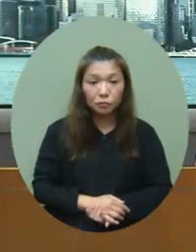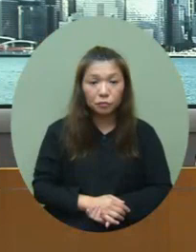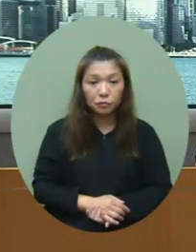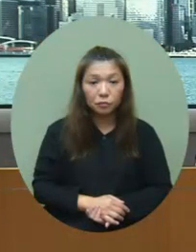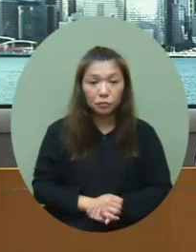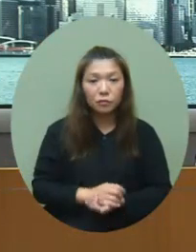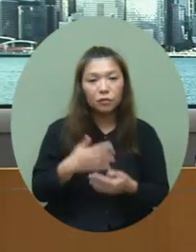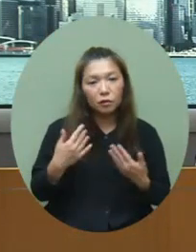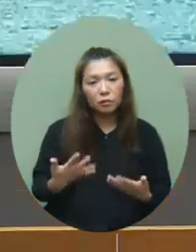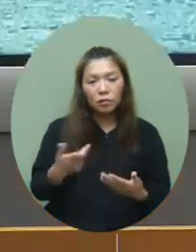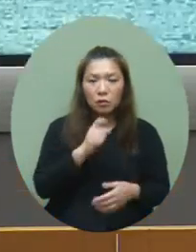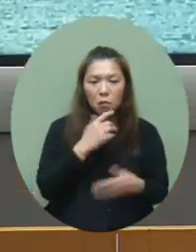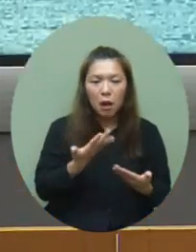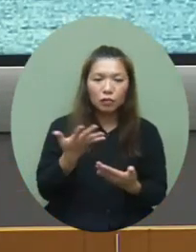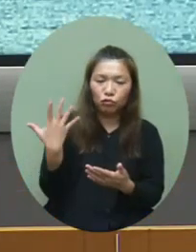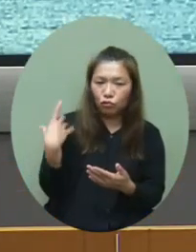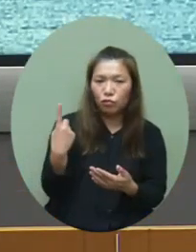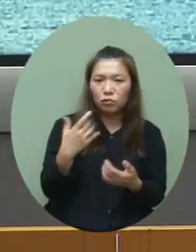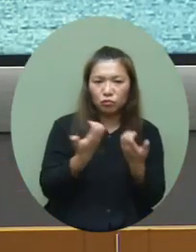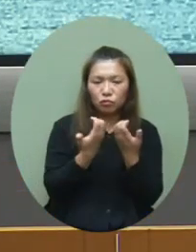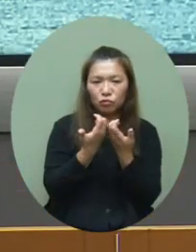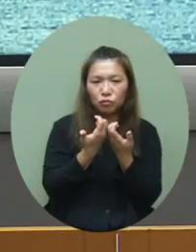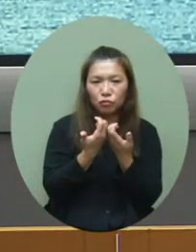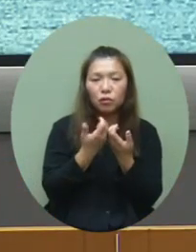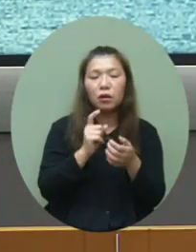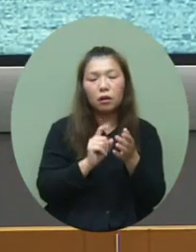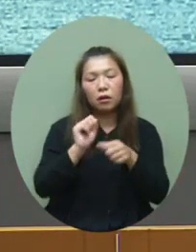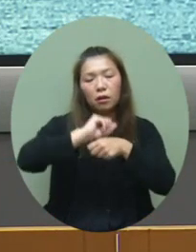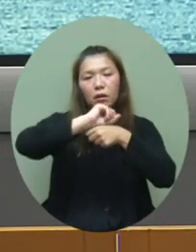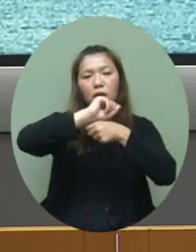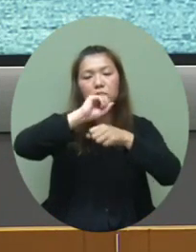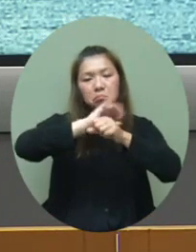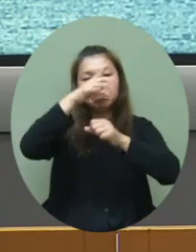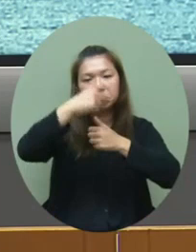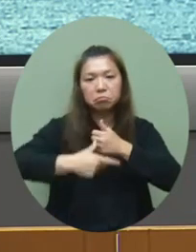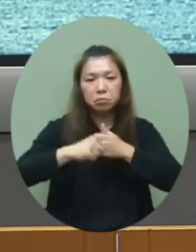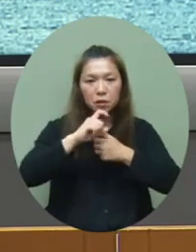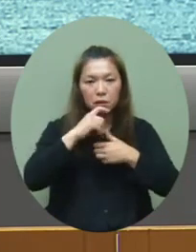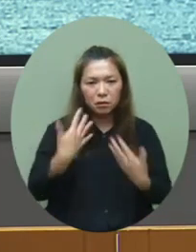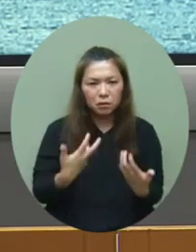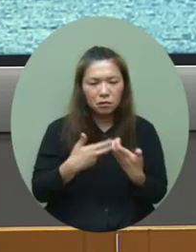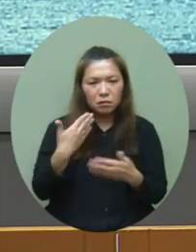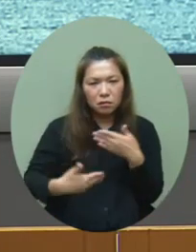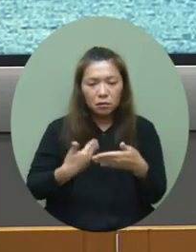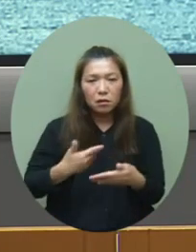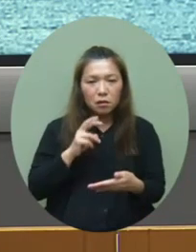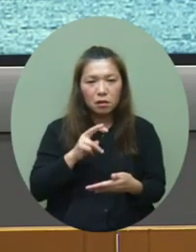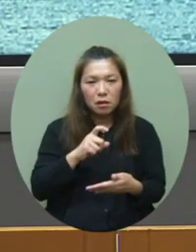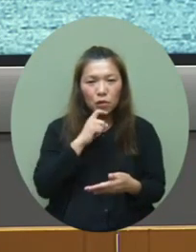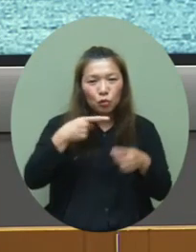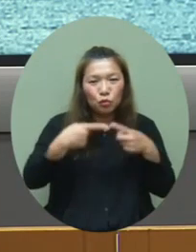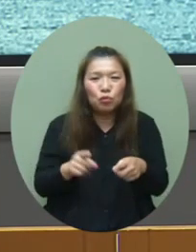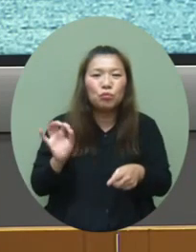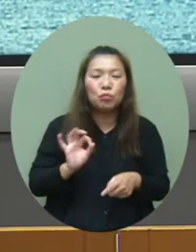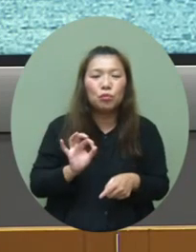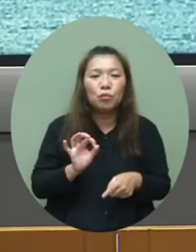諗今日或者琴日你都睇到今日數字，呢兩個數字都係向上升緊。咁我哋見到嗰個向升嘅趨勢總即係冇斷到